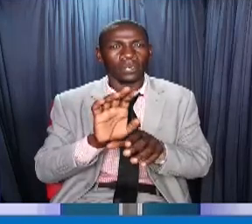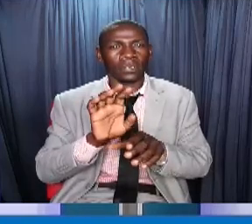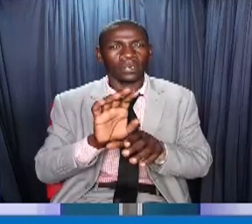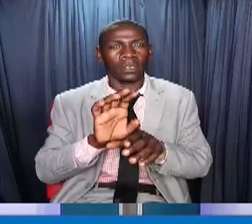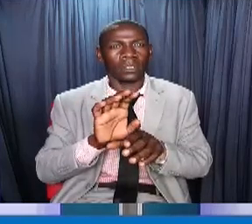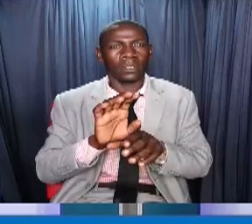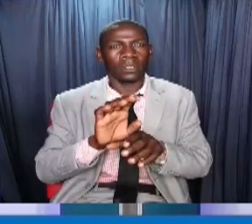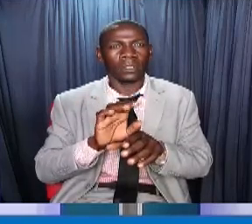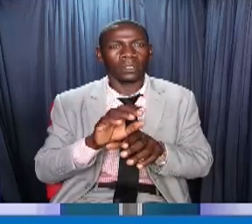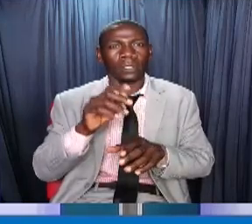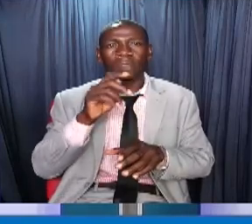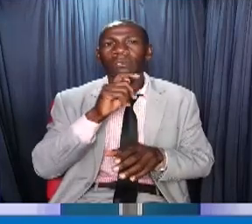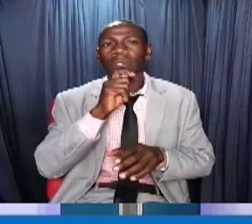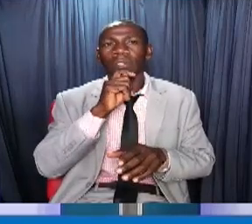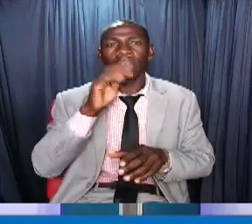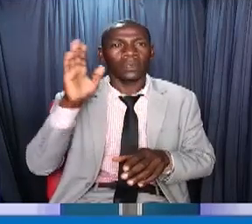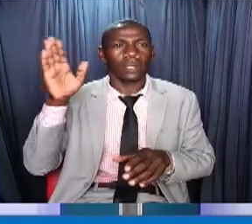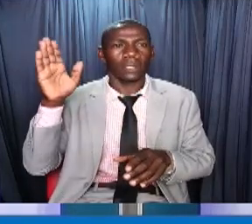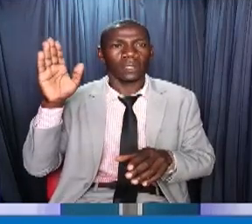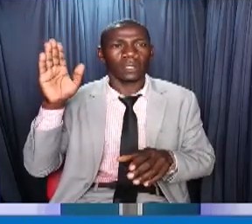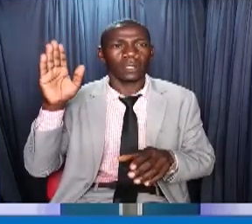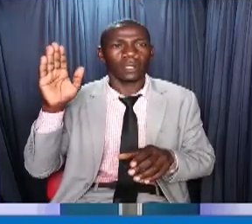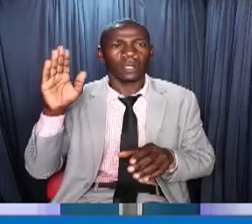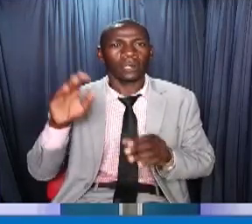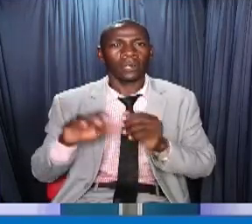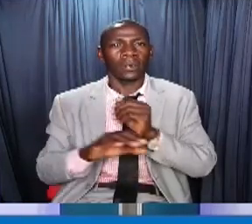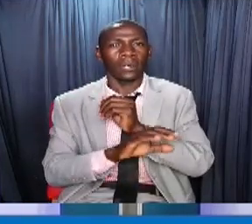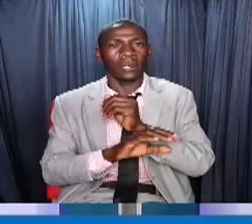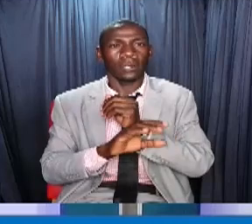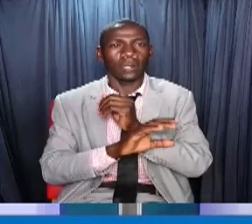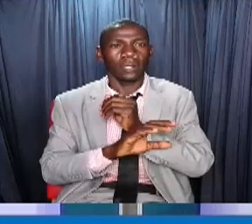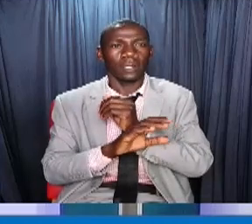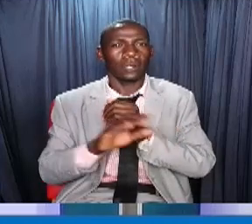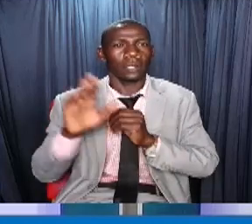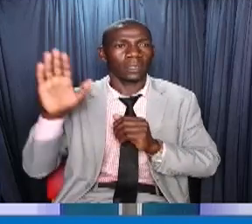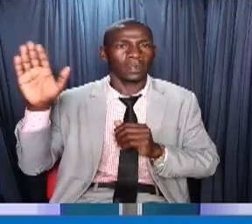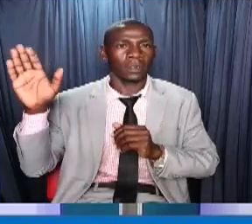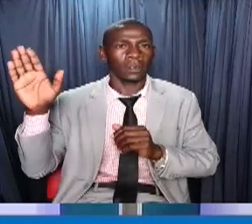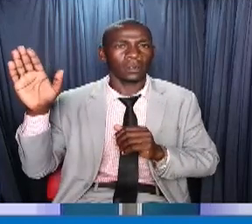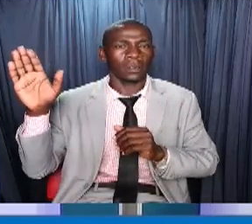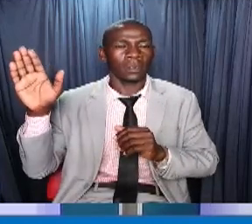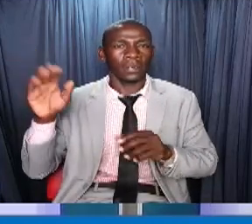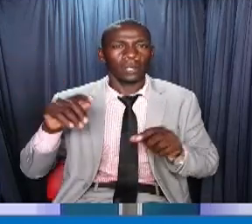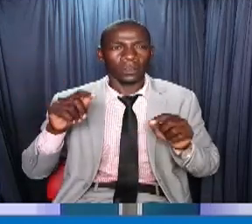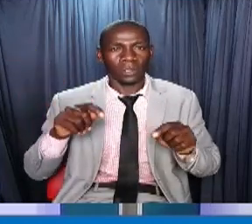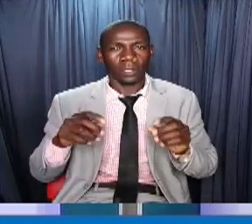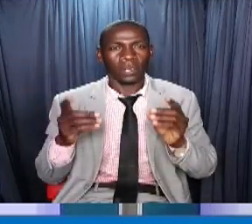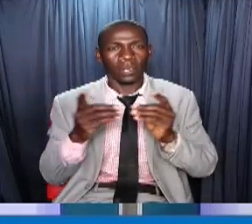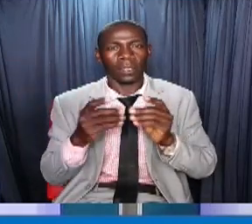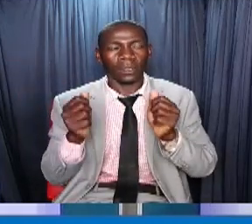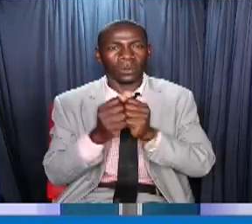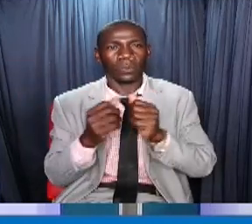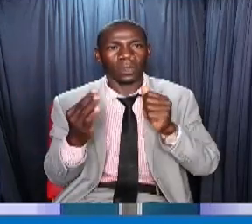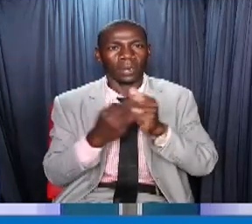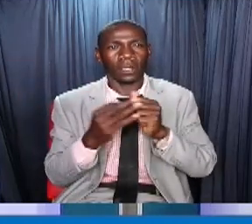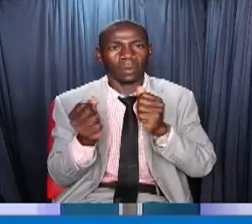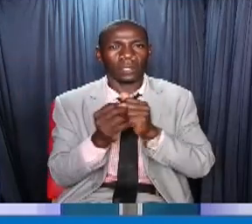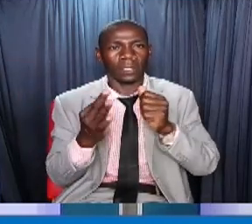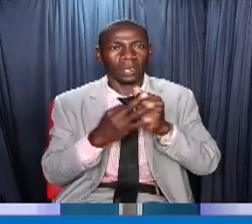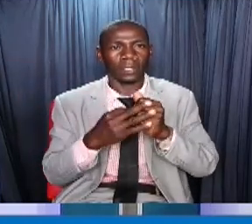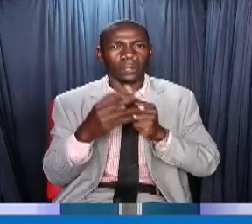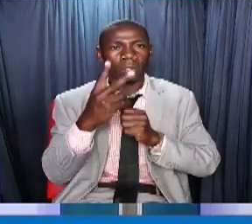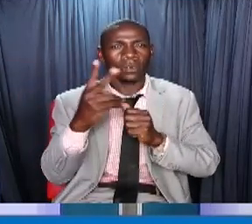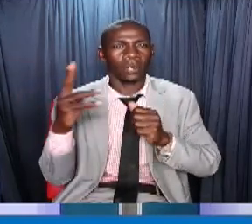Pentecostal, Temeke, Dar es Salaam nchini Tanzania. Leo tarehe 18 mwezi wa 8 mwaka